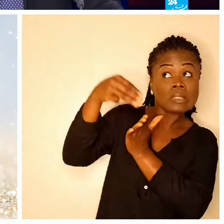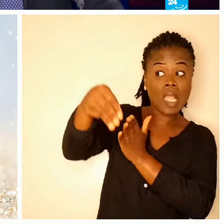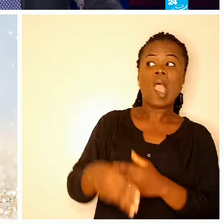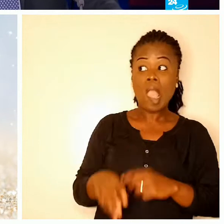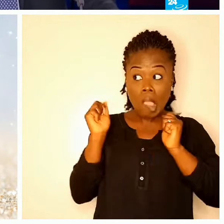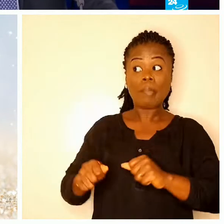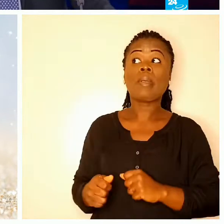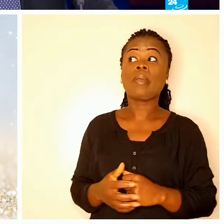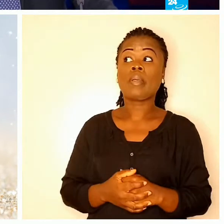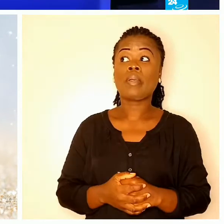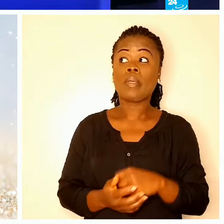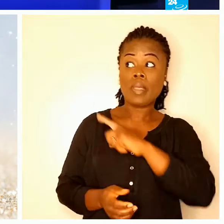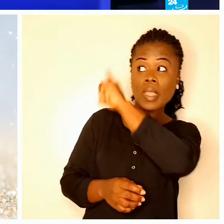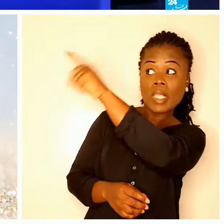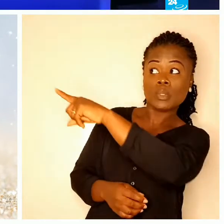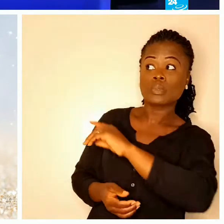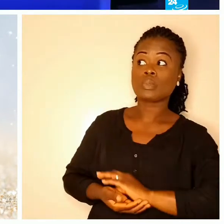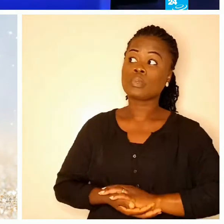c'est réaliste?